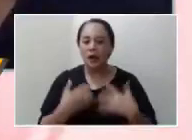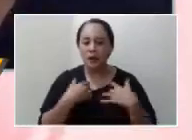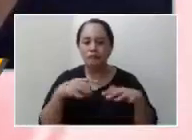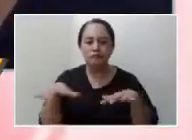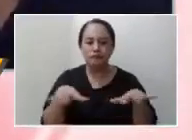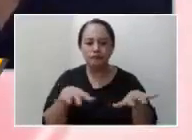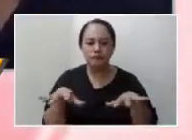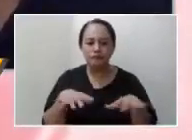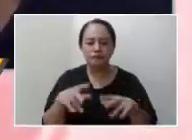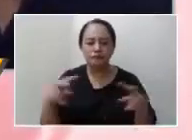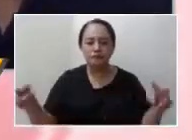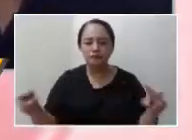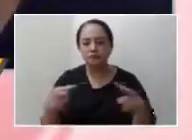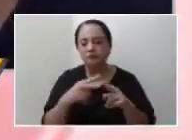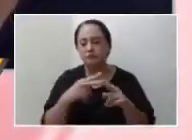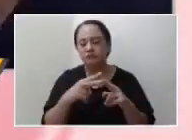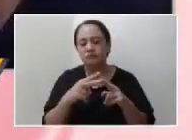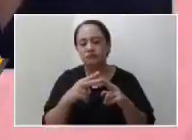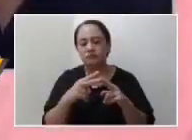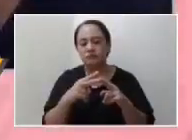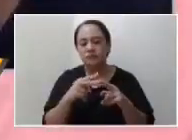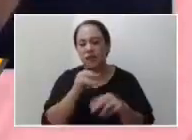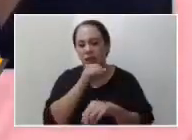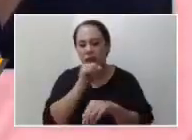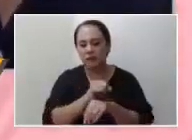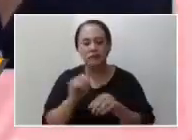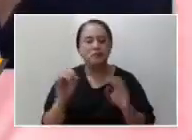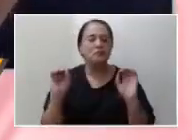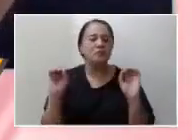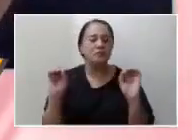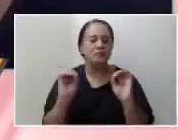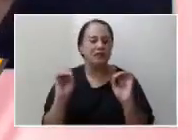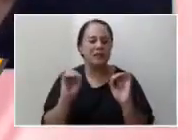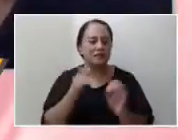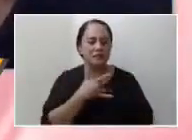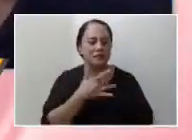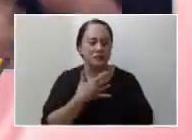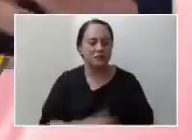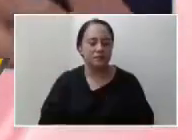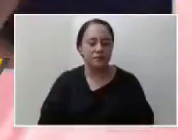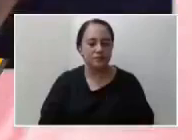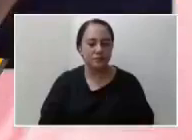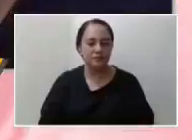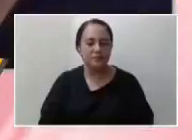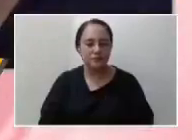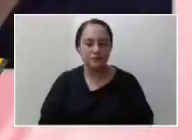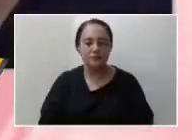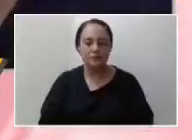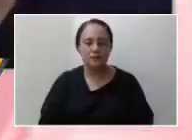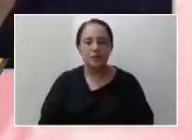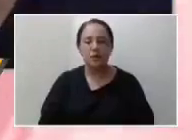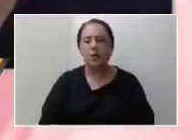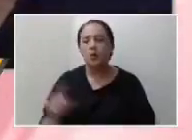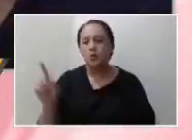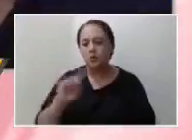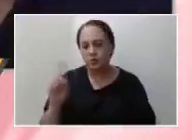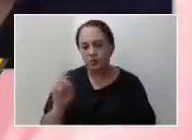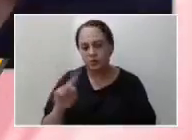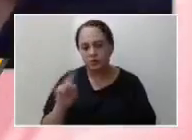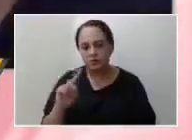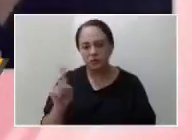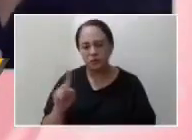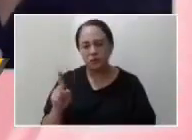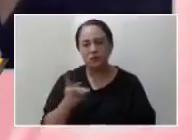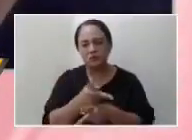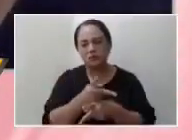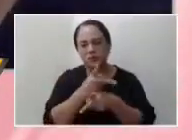at minsan ay kung saan pumupunta ang usok at abo, kailangan po talaga natin na magsuot ng